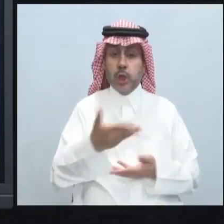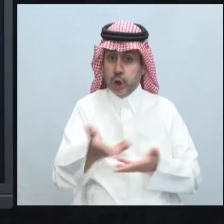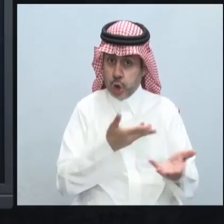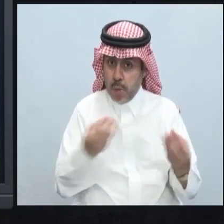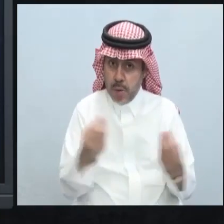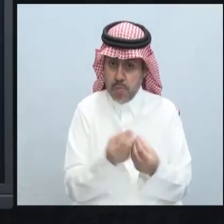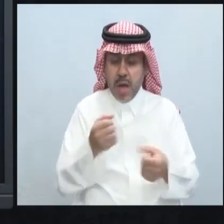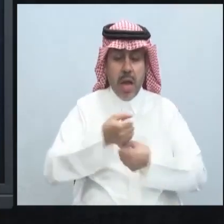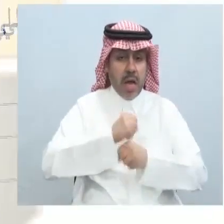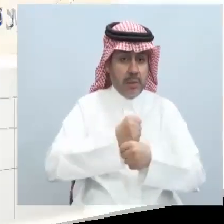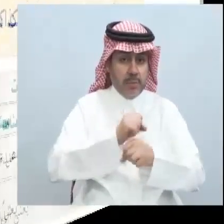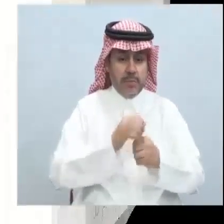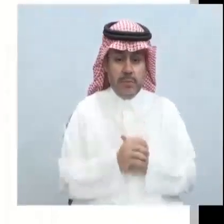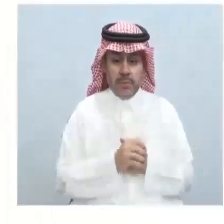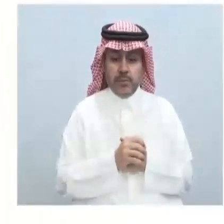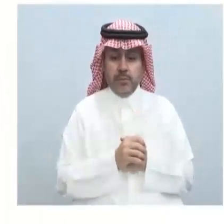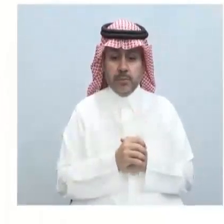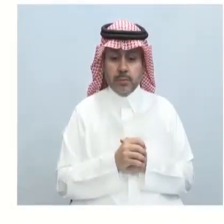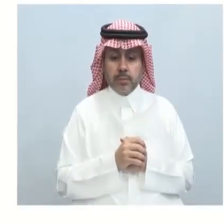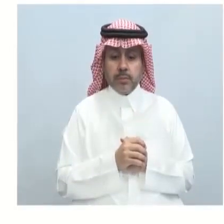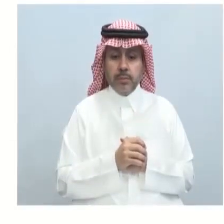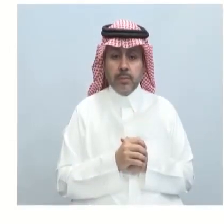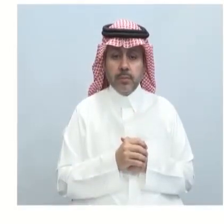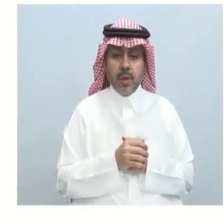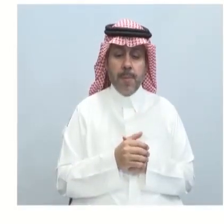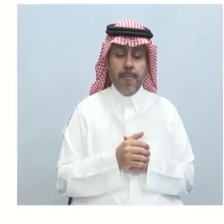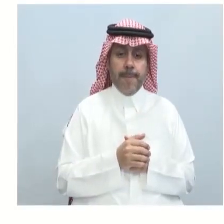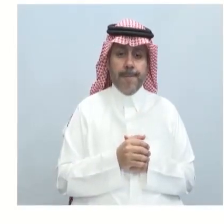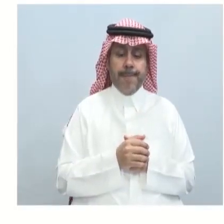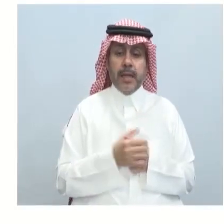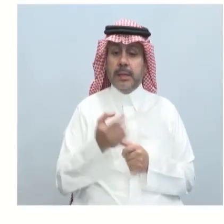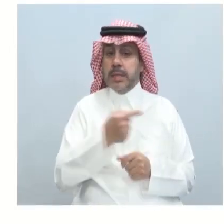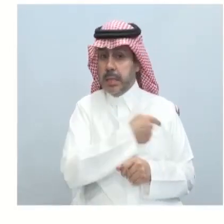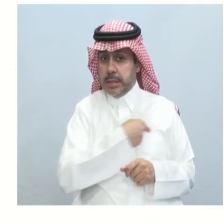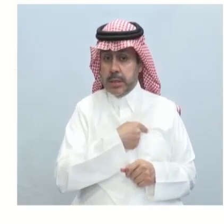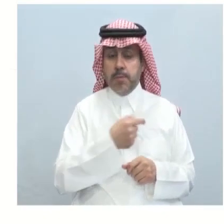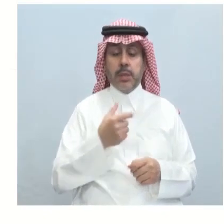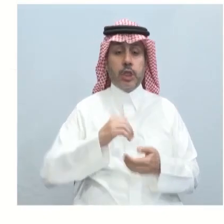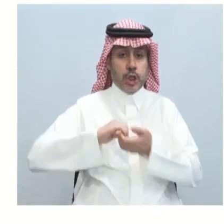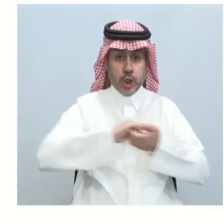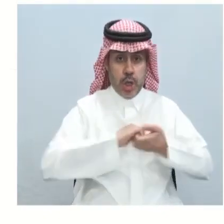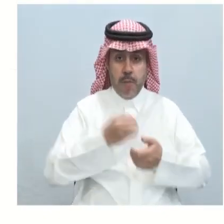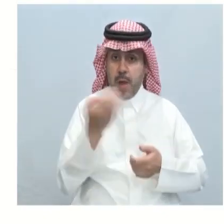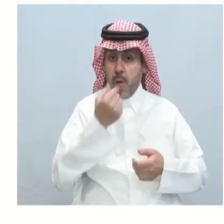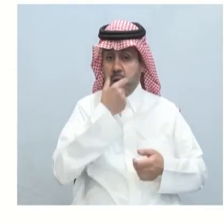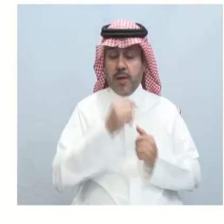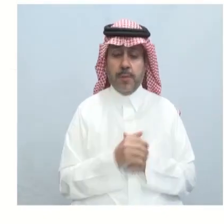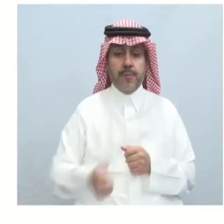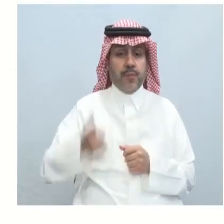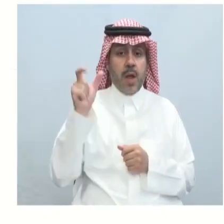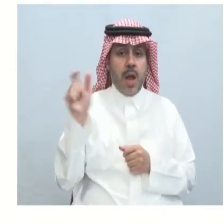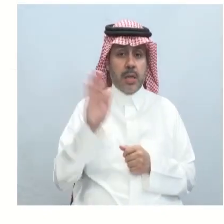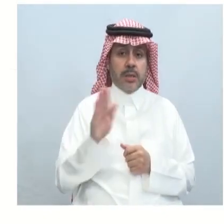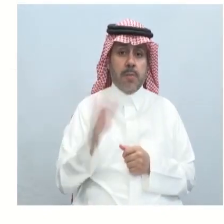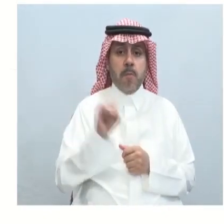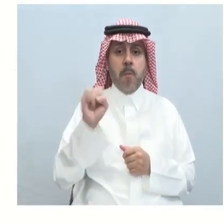الخدم ومره معنى كذلك يا ابنائي التعريف براوي الحديث هو انس بن مالك